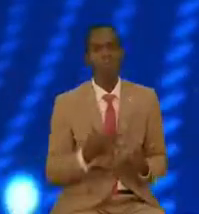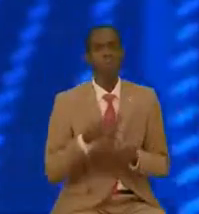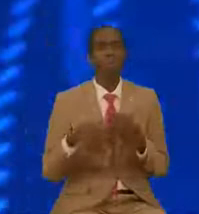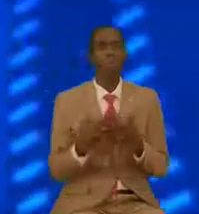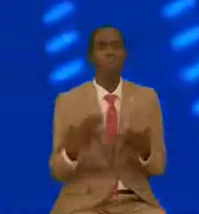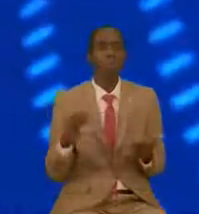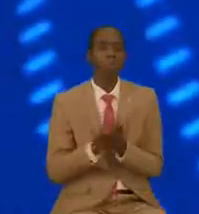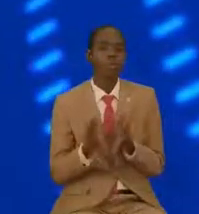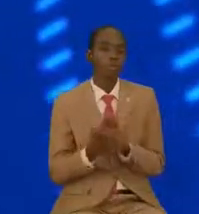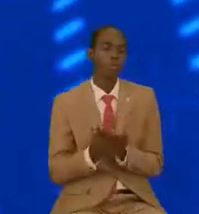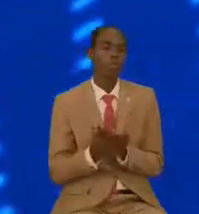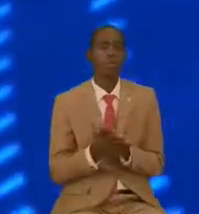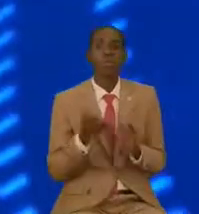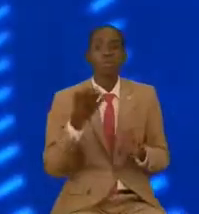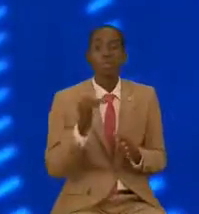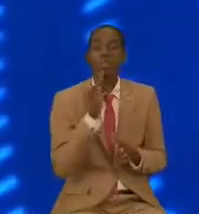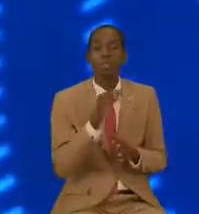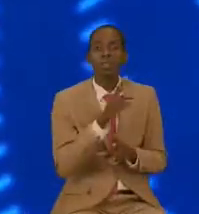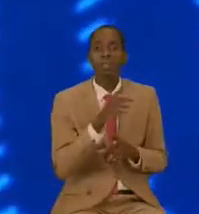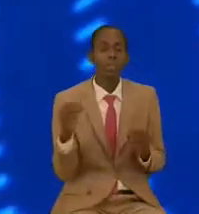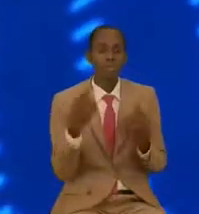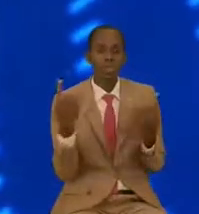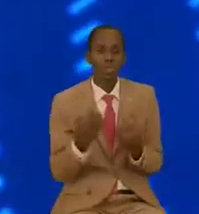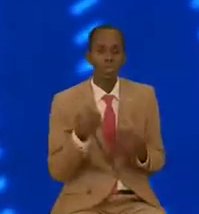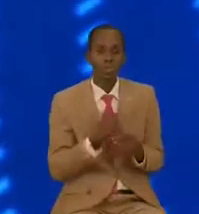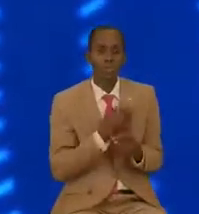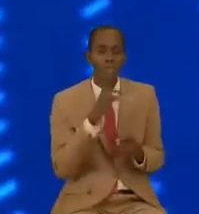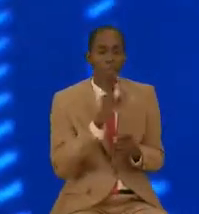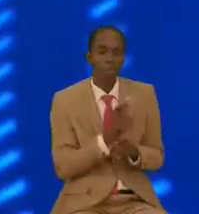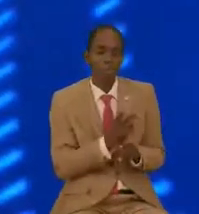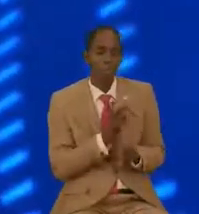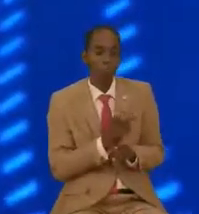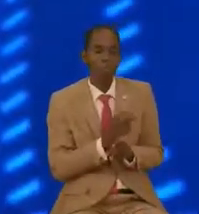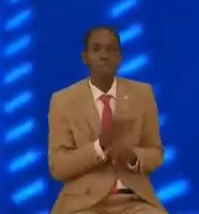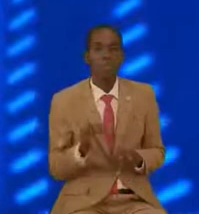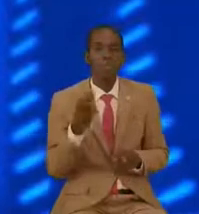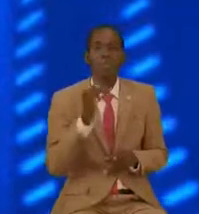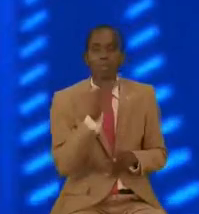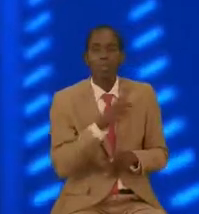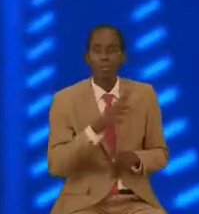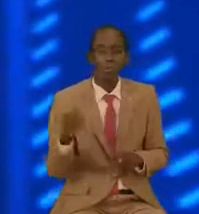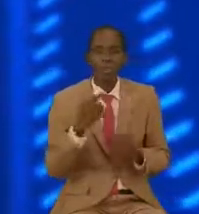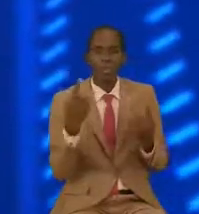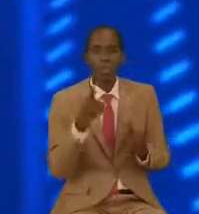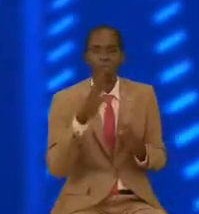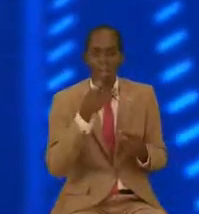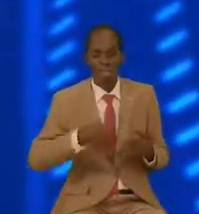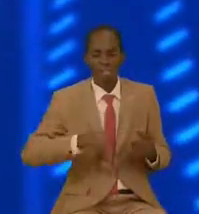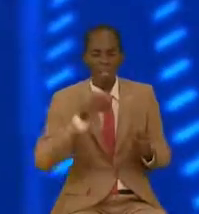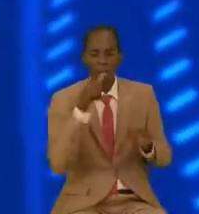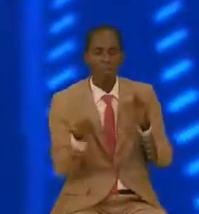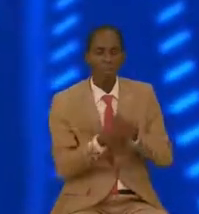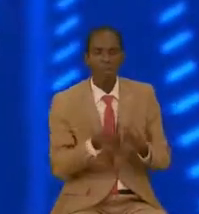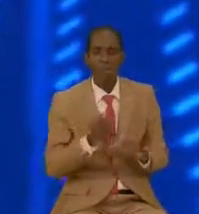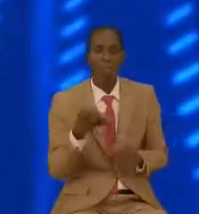Voici toutes choses. Il n'y a plus de péché que tu dorlotes. Il n'y a plus de péché que tu caches. Il n'y a plus